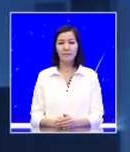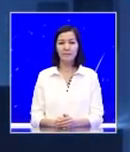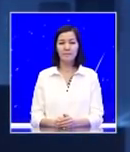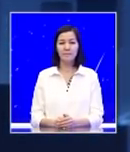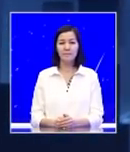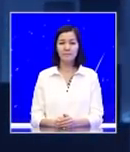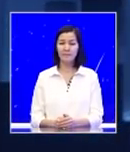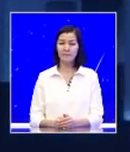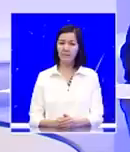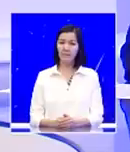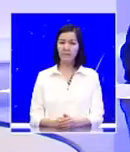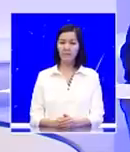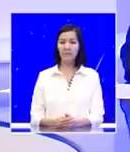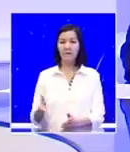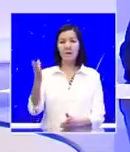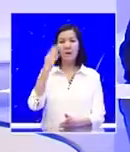арнасы.